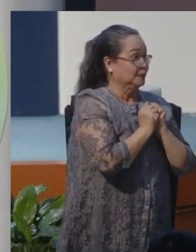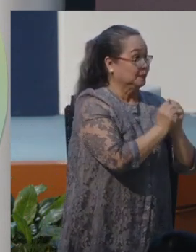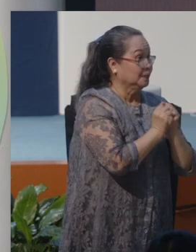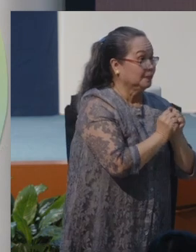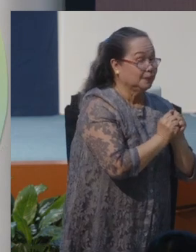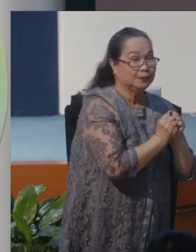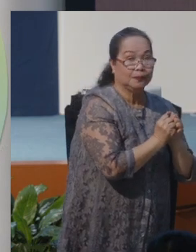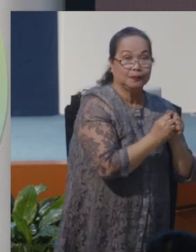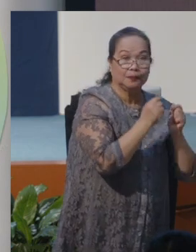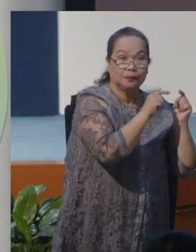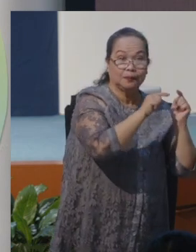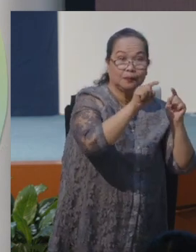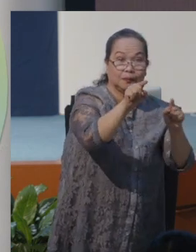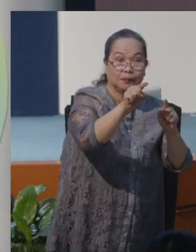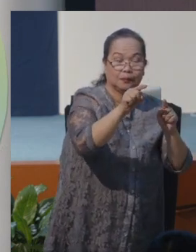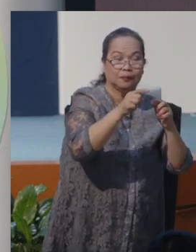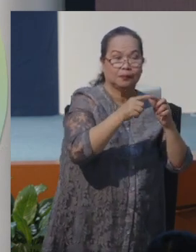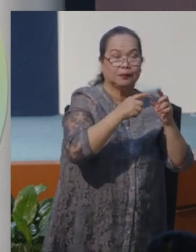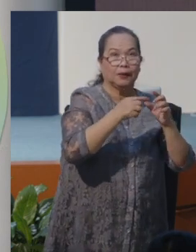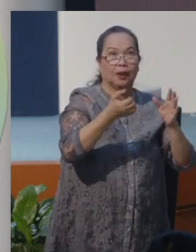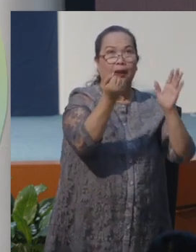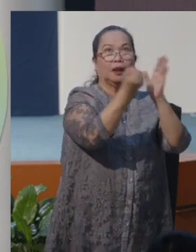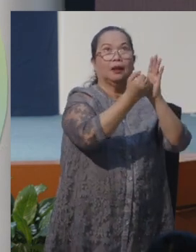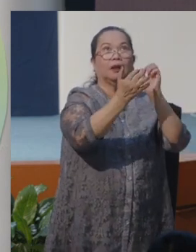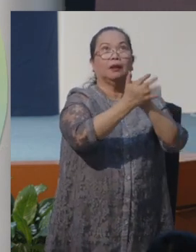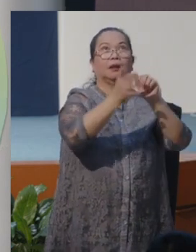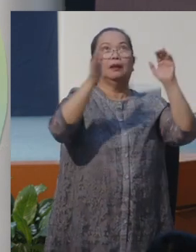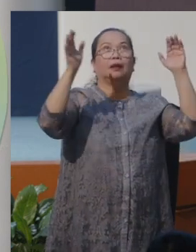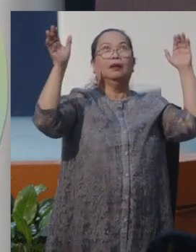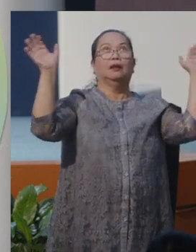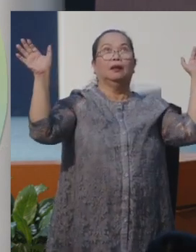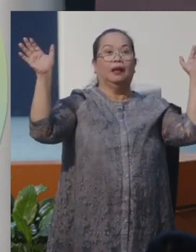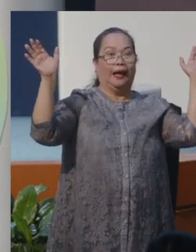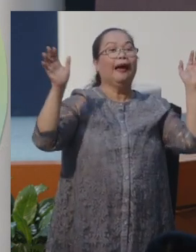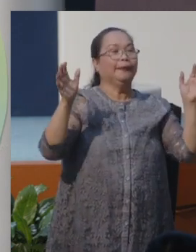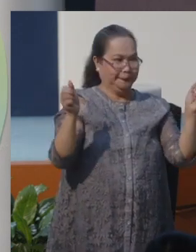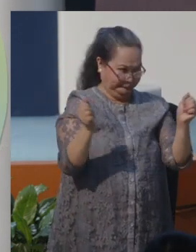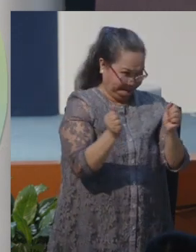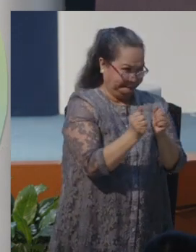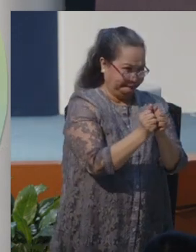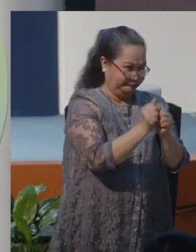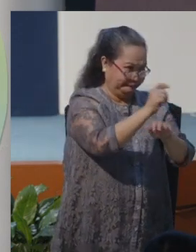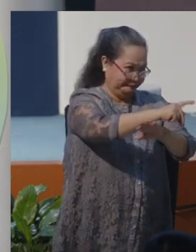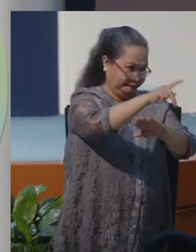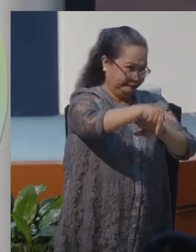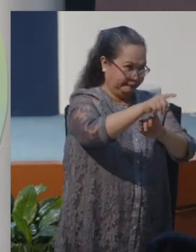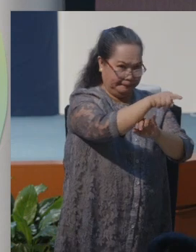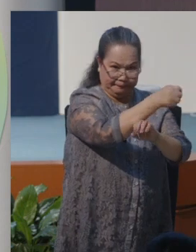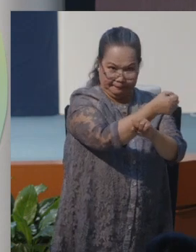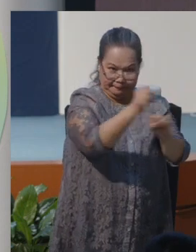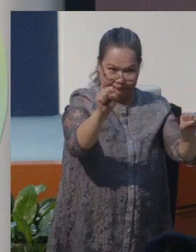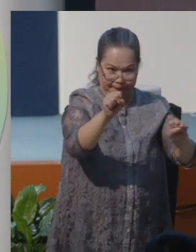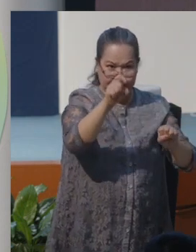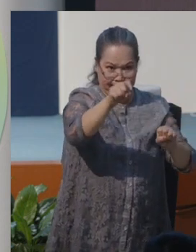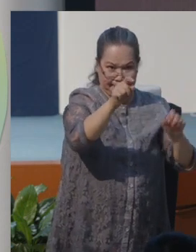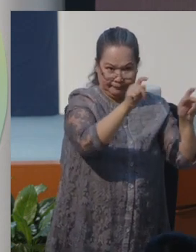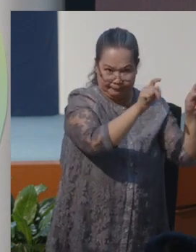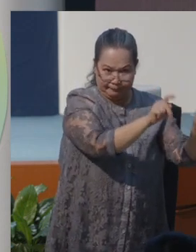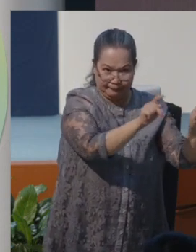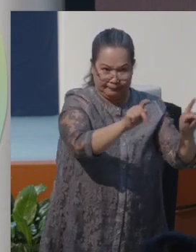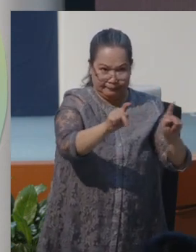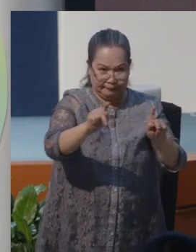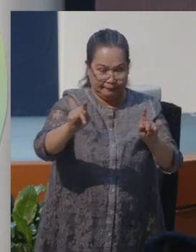kanyang pagpunta at pagbayubay sa krus. So kailangan niyang maghanda ng kanyang